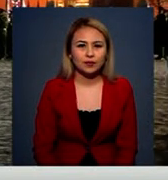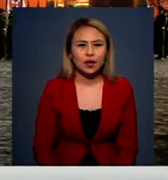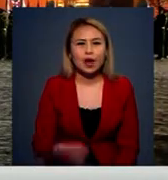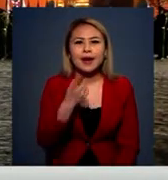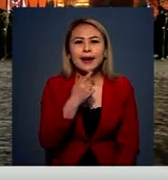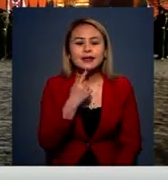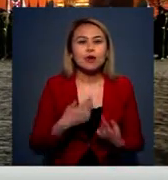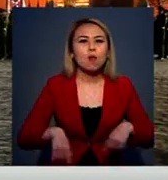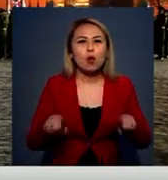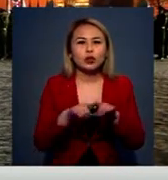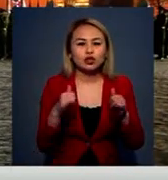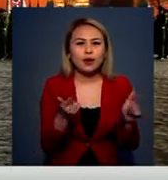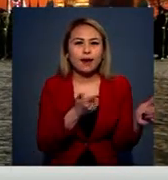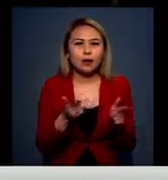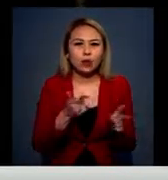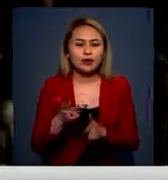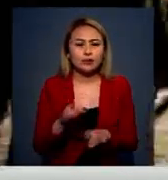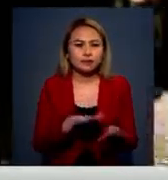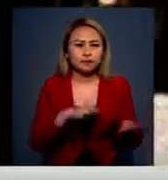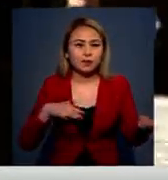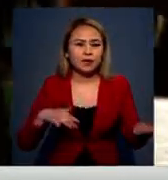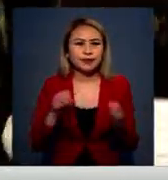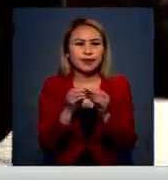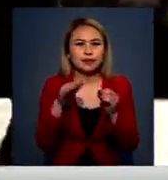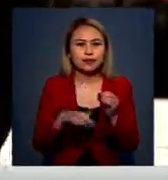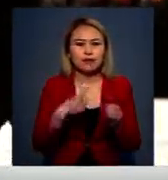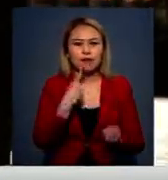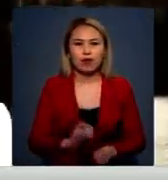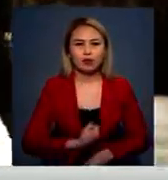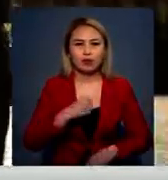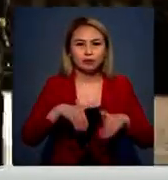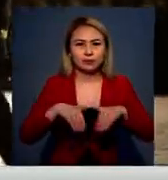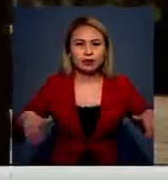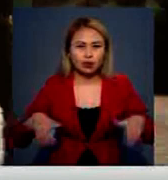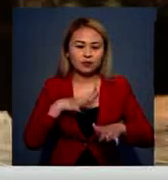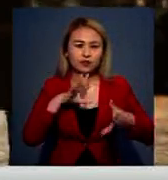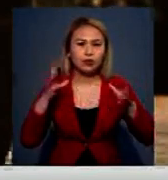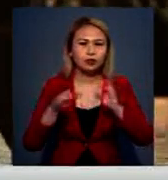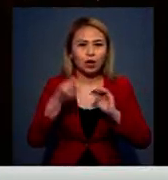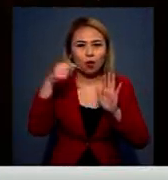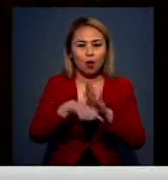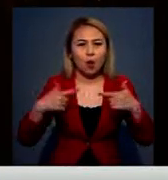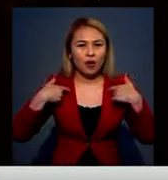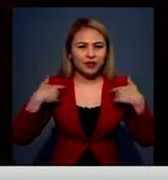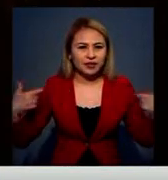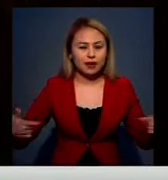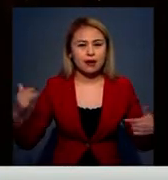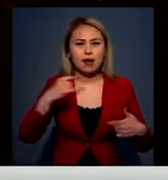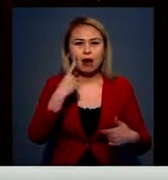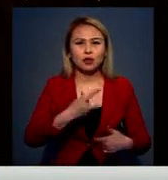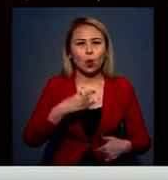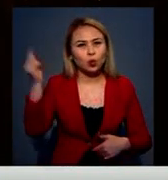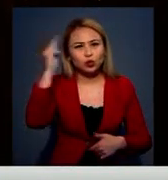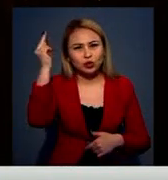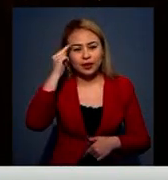Қызыл алаңда қазір қызу дайындық. Сайдың тасындай іріктелген 10 мыңнан аса сақа сарбаз сап түзеді. Олардың арасында офицерлер де, әскери